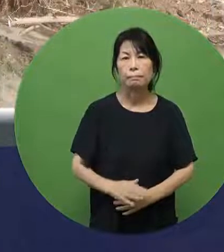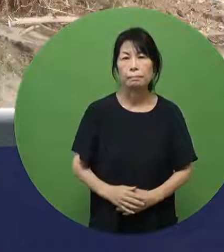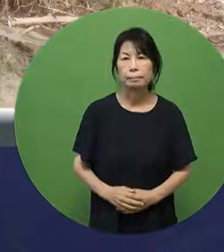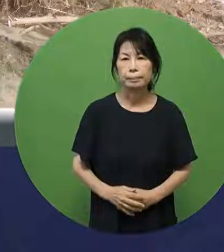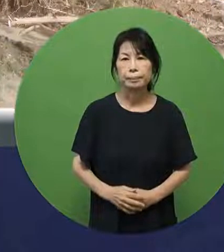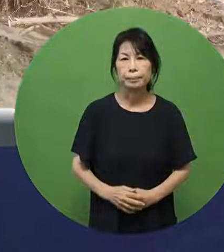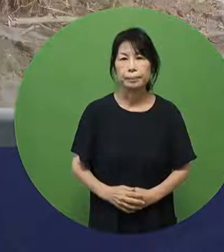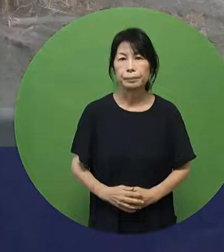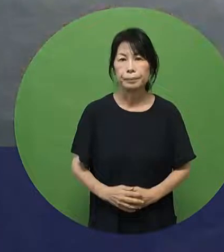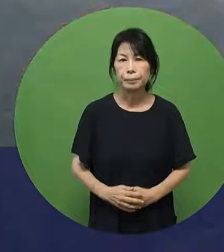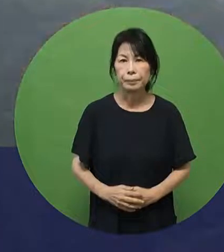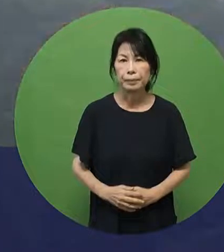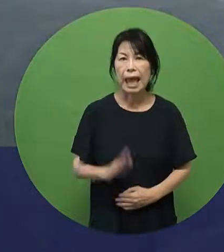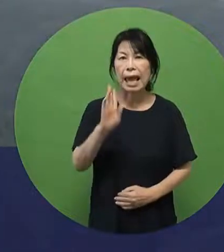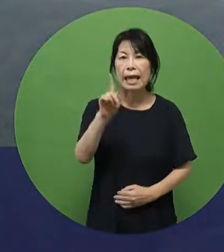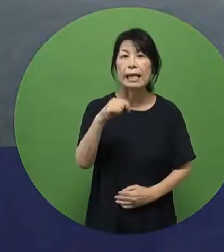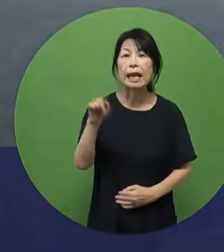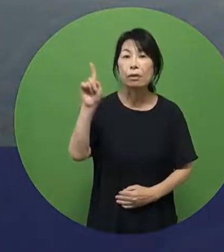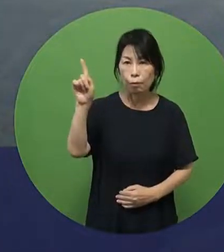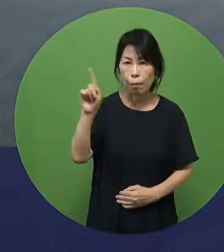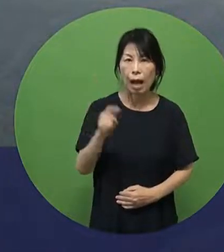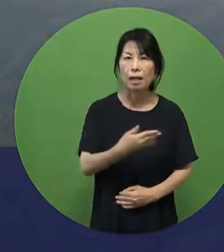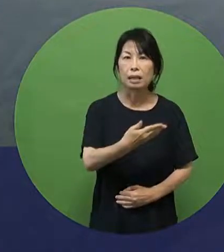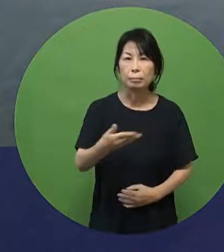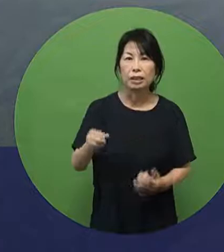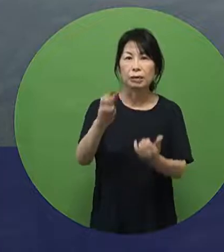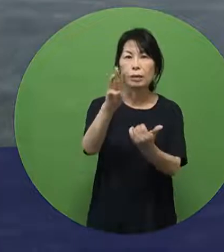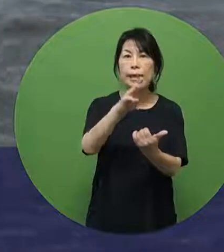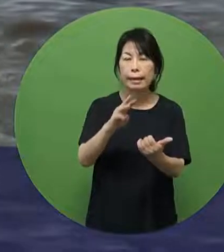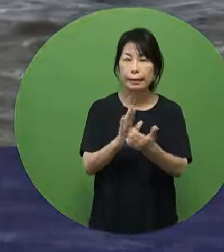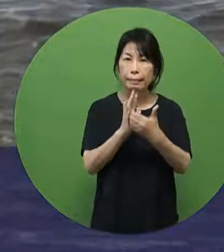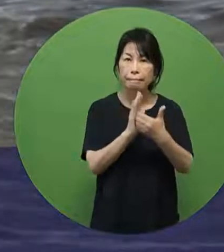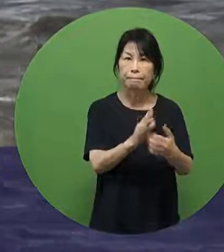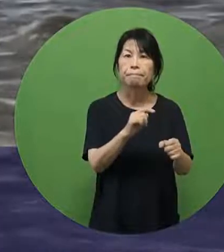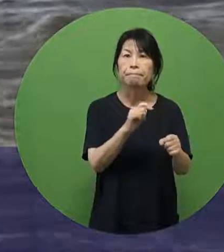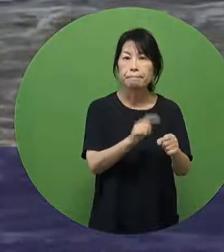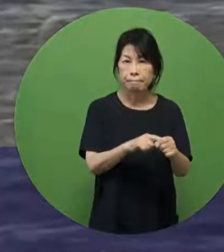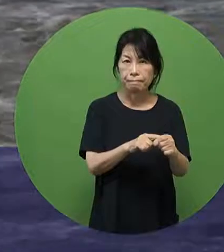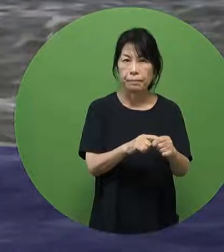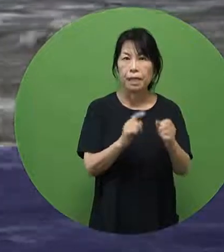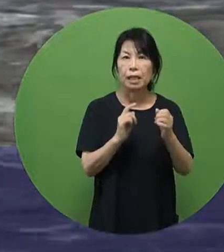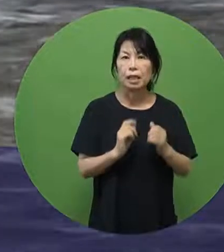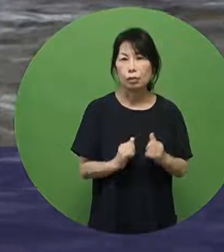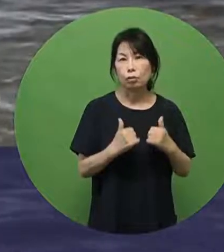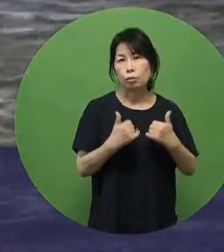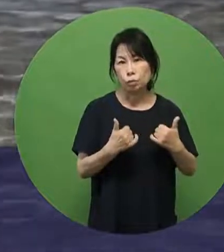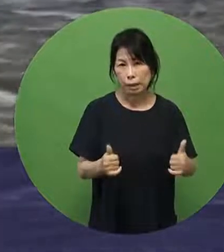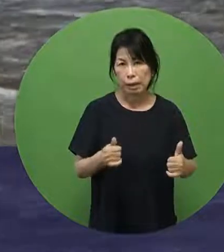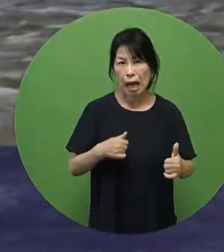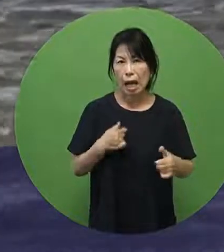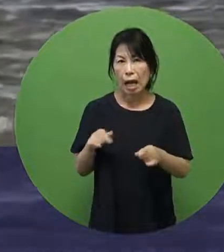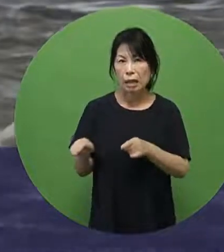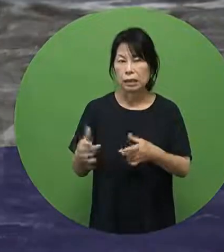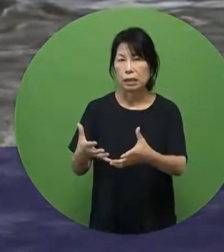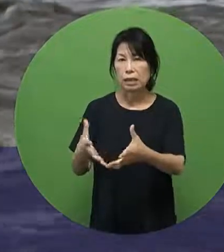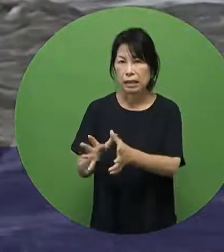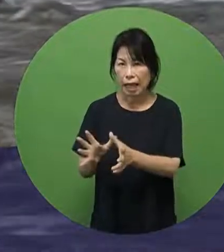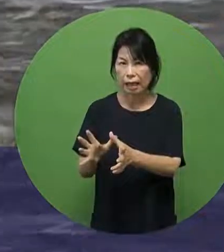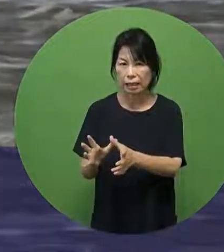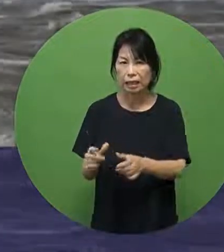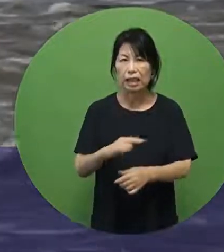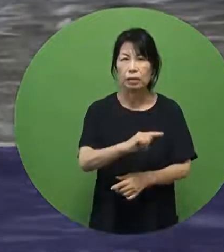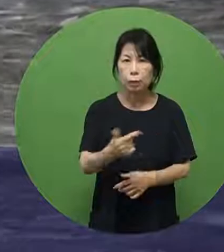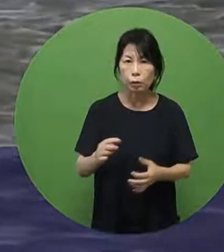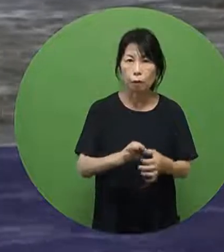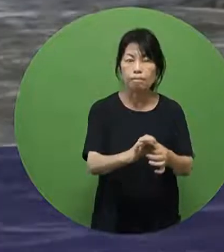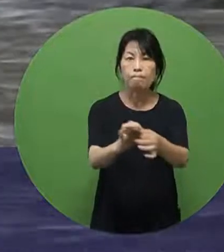しています。県はこうした水災害の対策のために河川流域の住民や自治体など